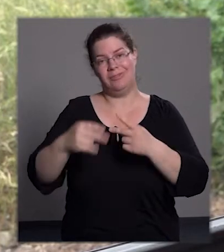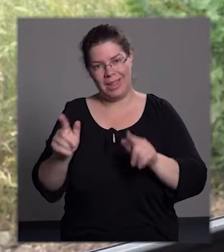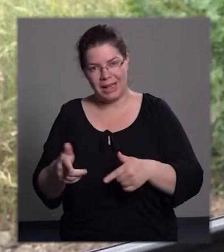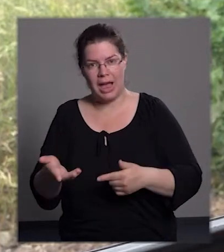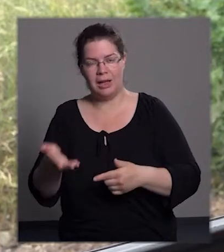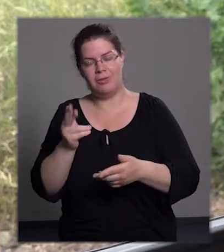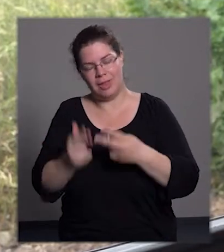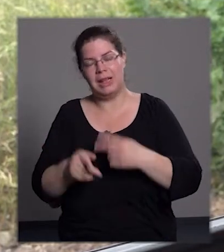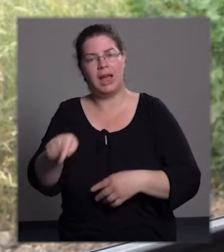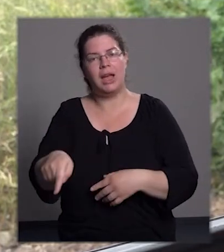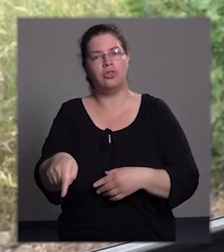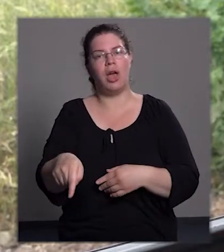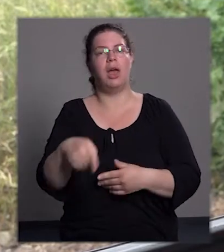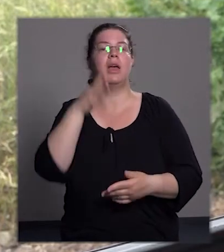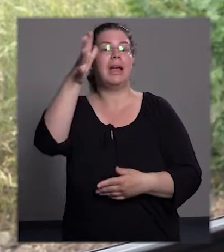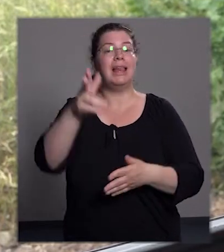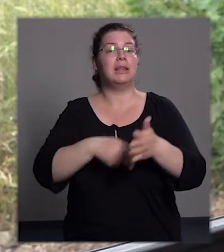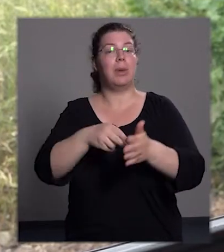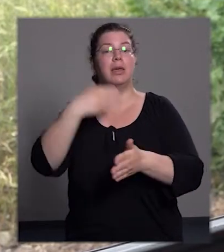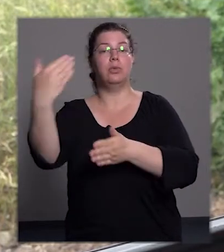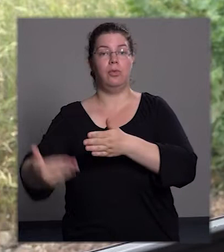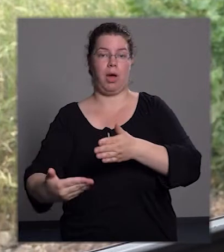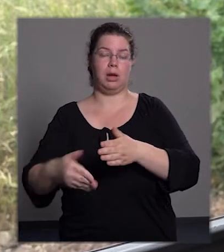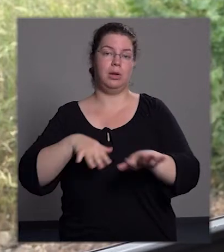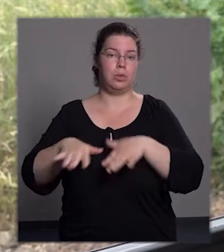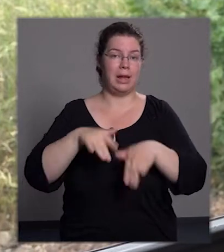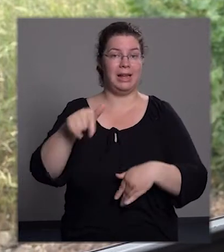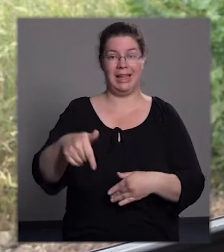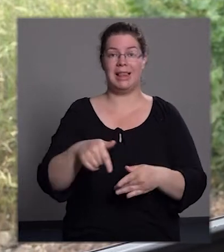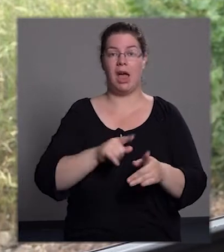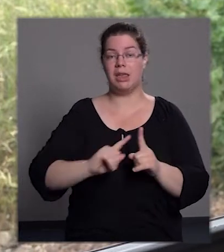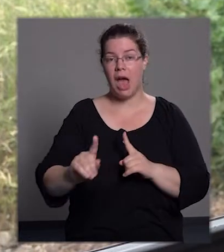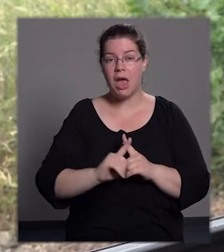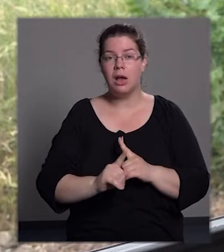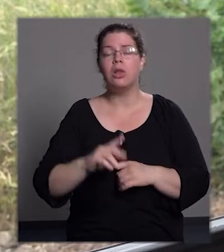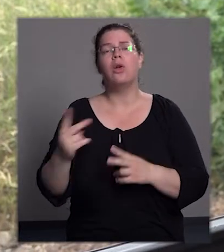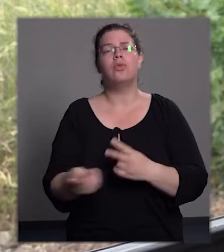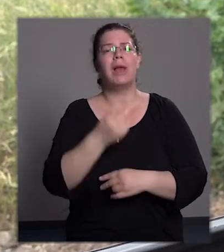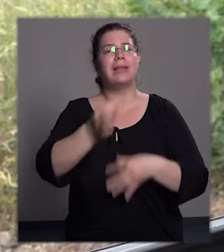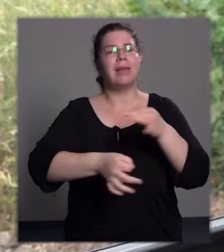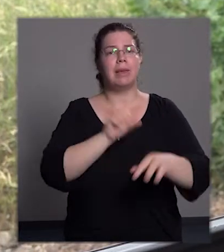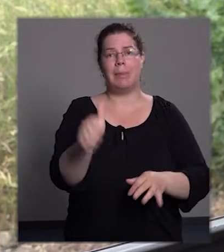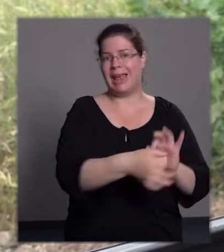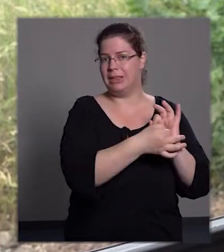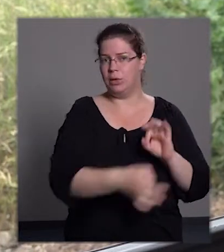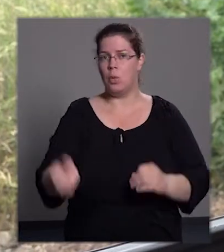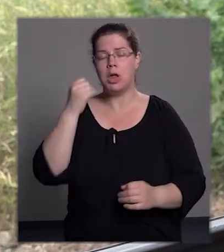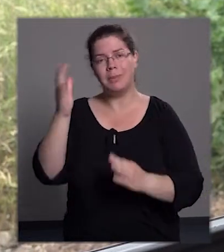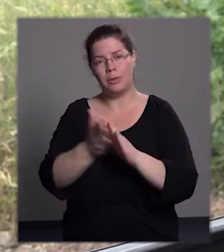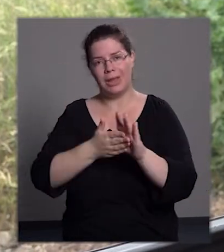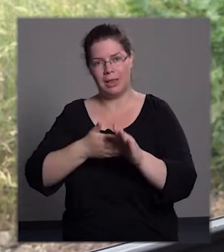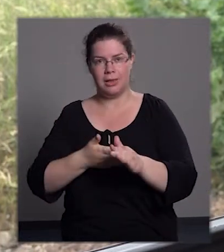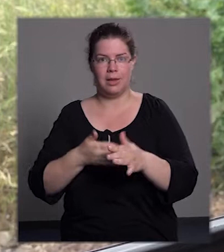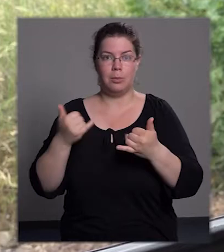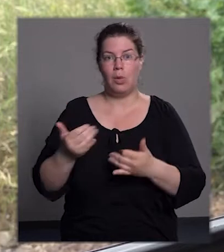pályaudvarra közlekedik ez a járat, ami tényleg azt gondolom, hogy főleg szeptember 1-től, amikor kezdődik, nagyon reméljük, most már nem